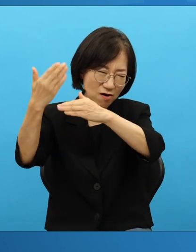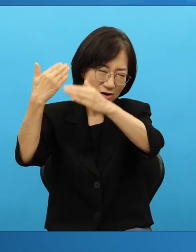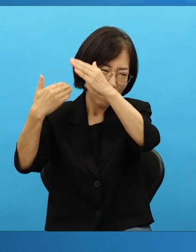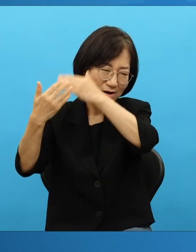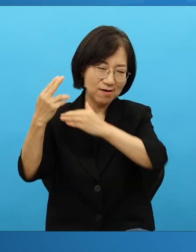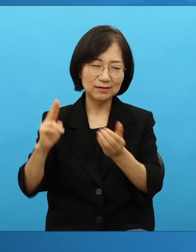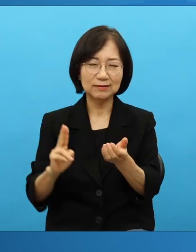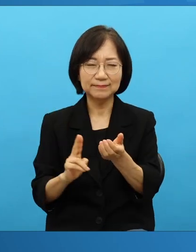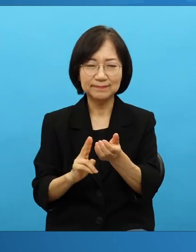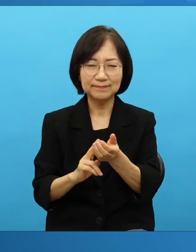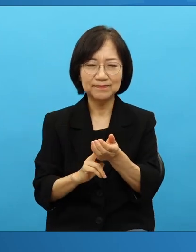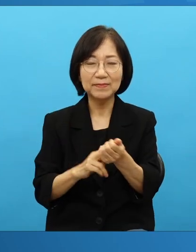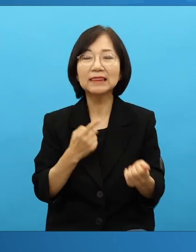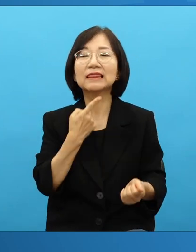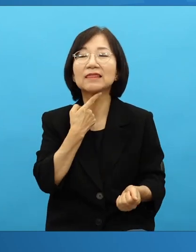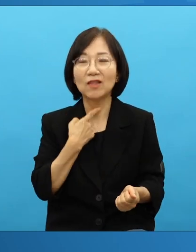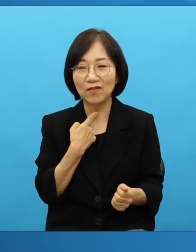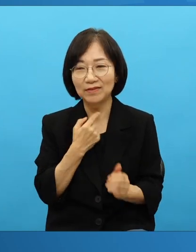말이에요.